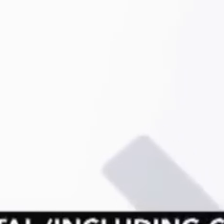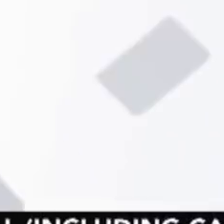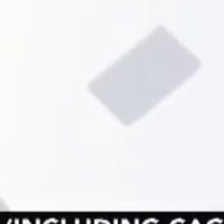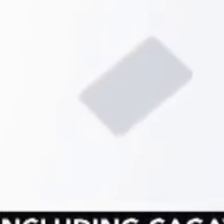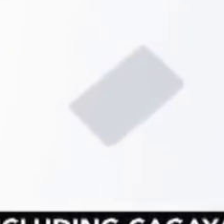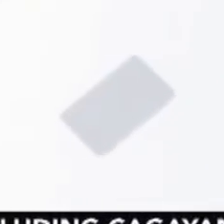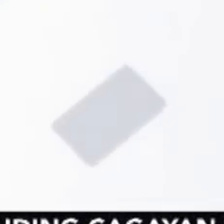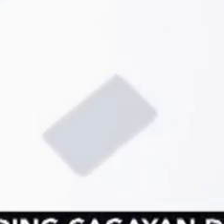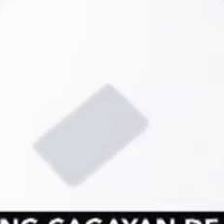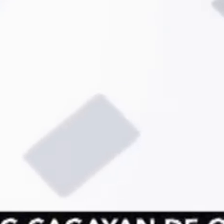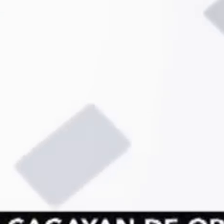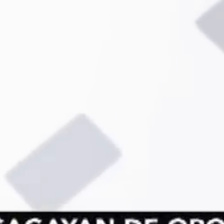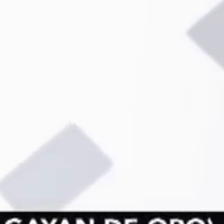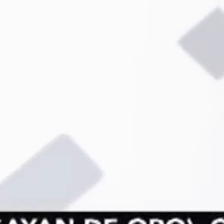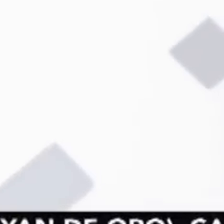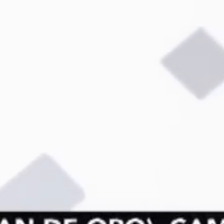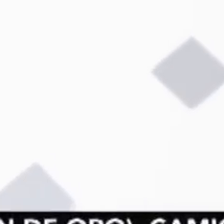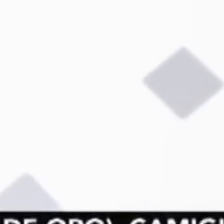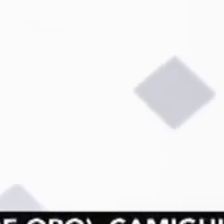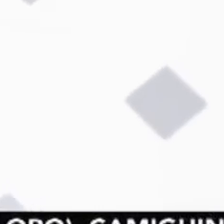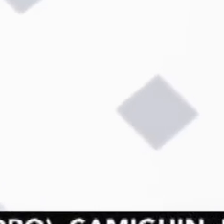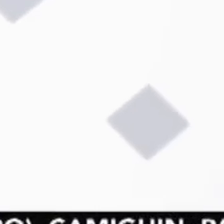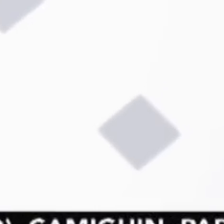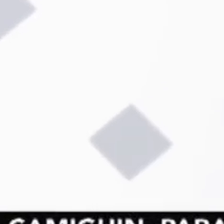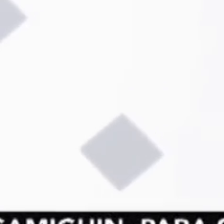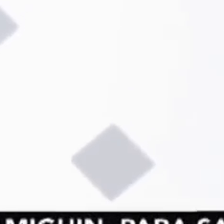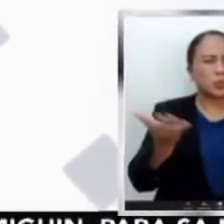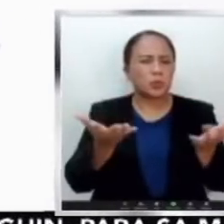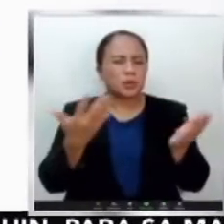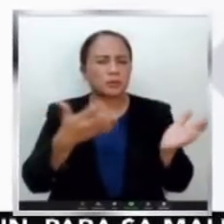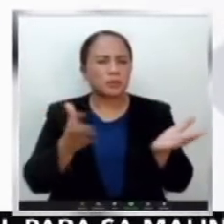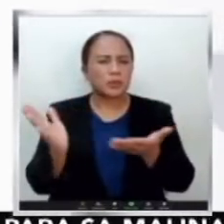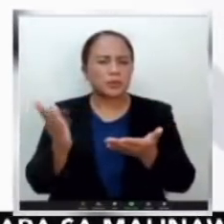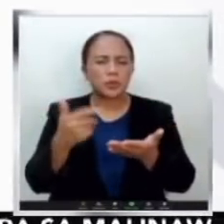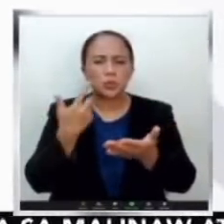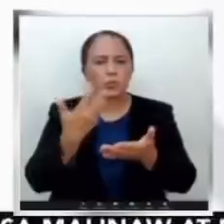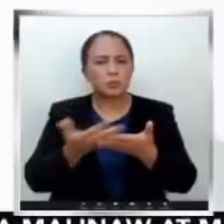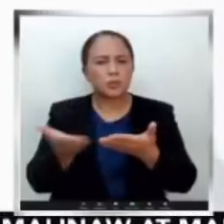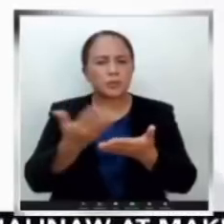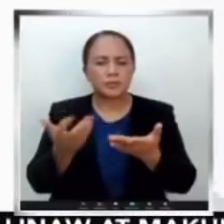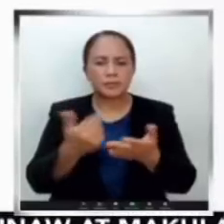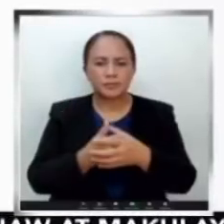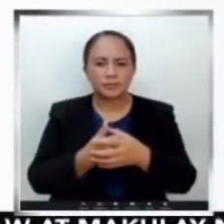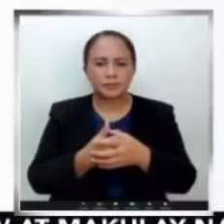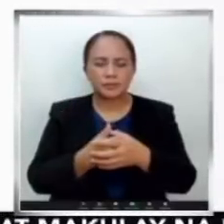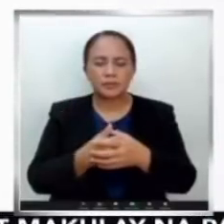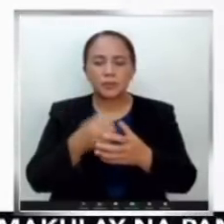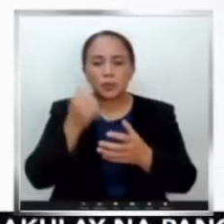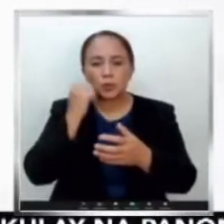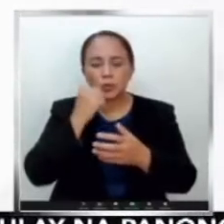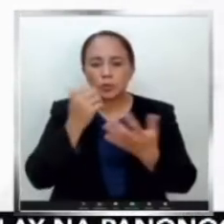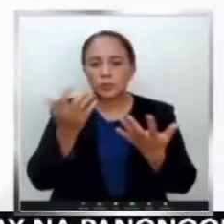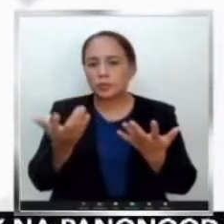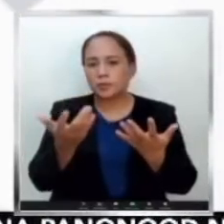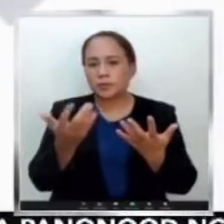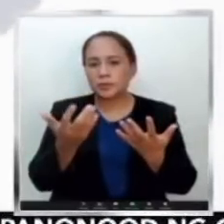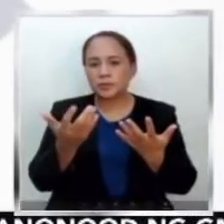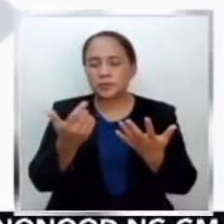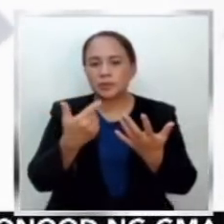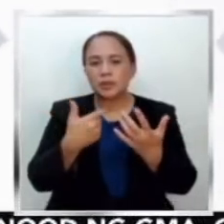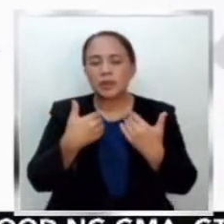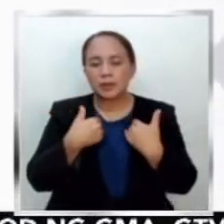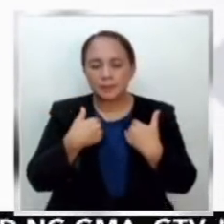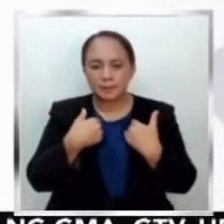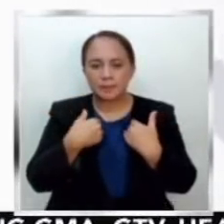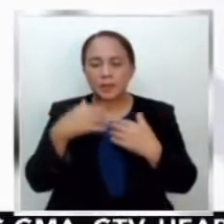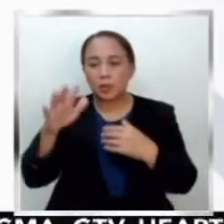po. Saan dinadala, sir? Sino mga parokyano nila kadalasan? Kadalasan, sir, mayroon din mga lokal at